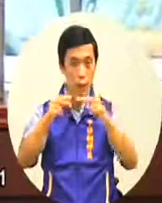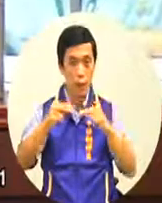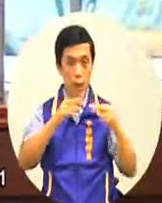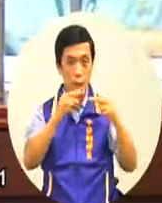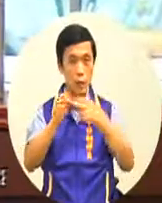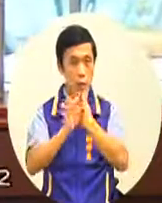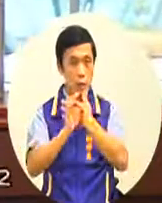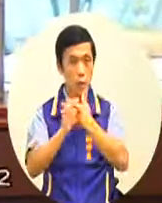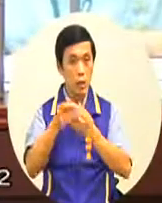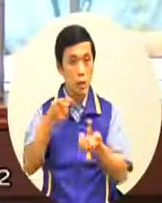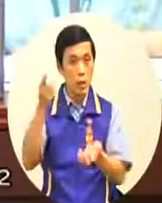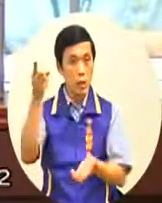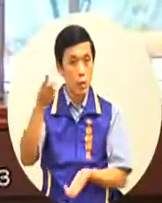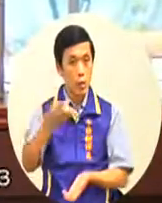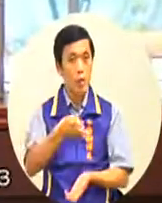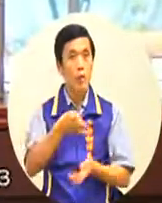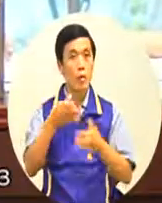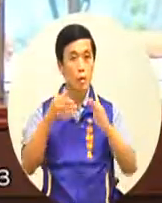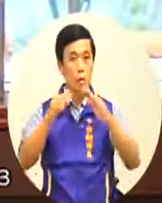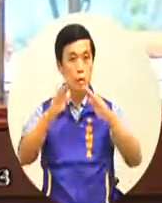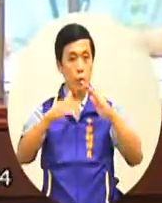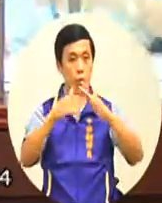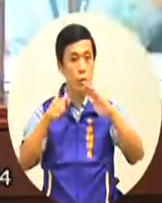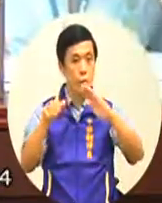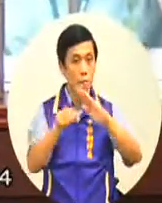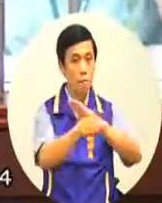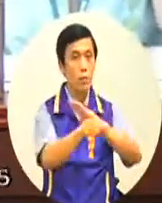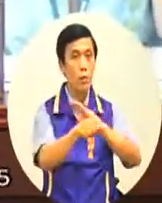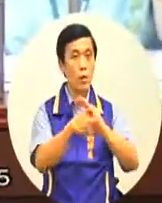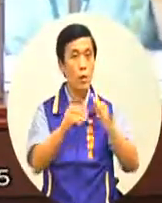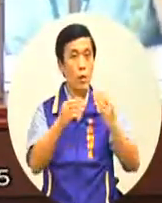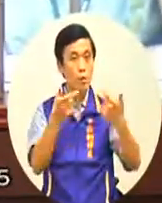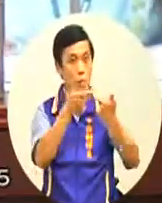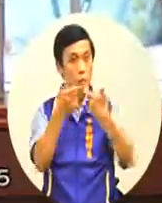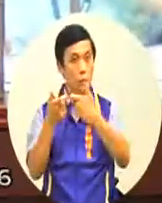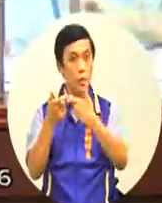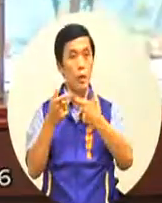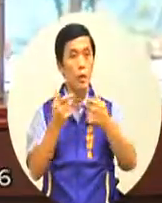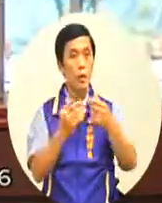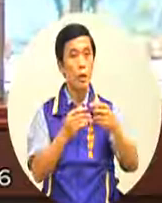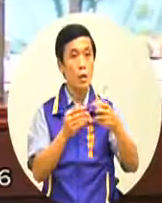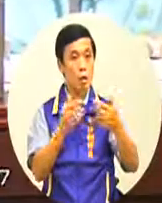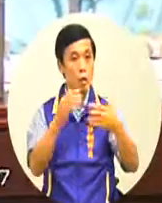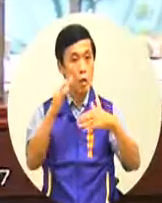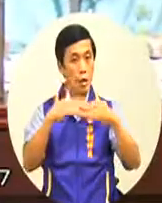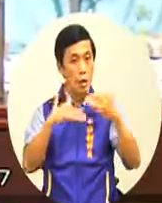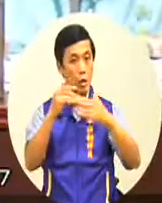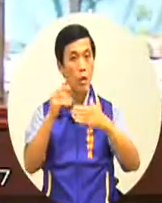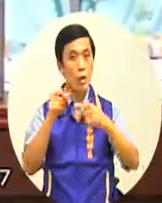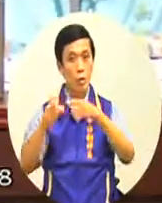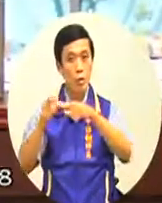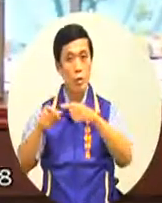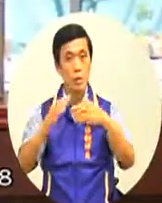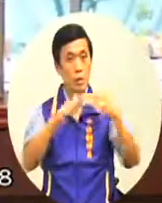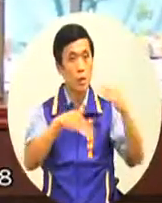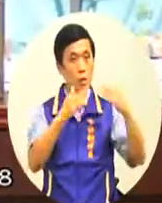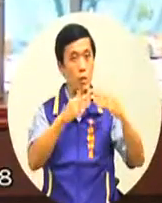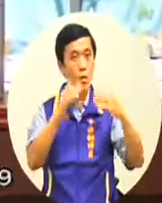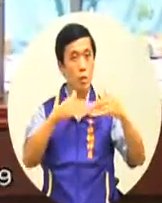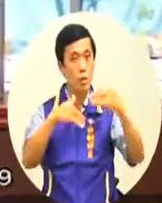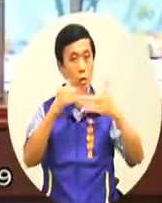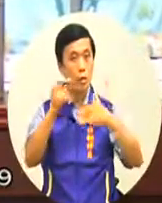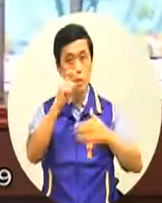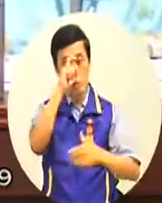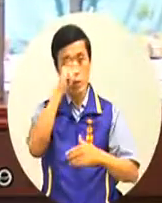甚至我们进入校园，跟学校之间有一个产学合作，我们会希望说年轻人毕业之后，他能够很快的